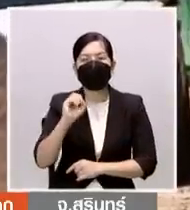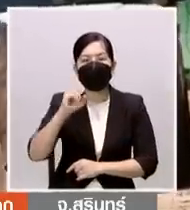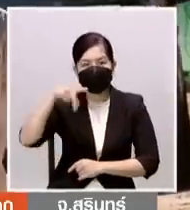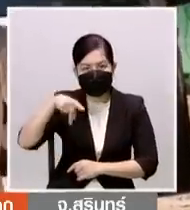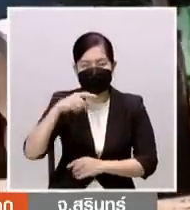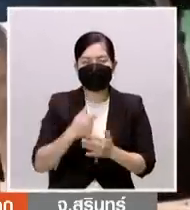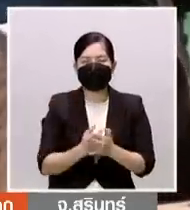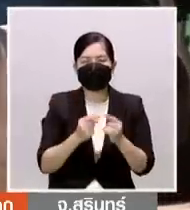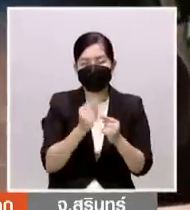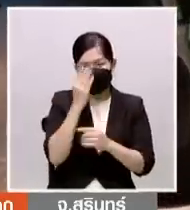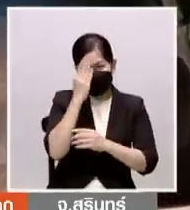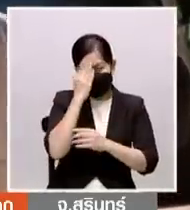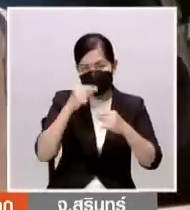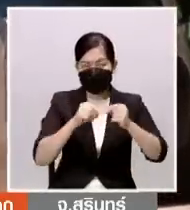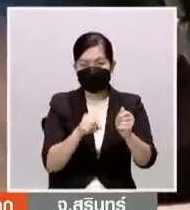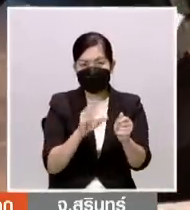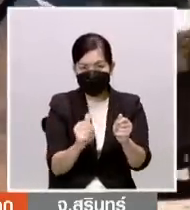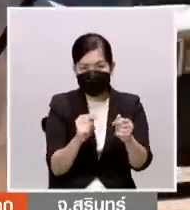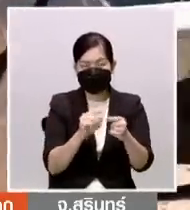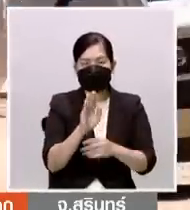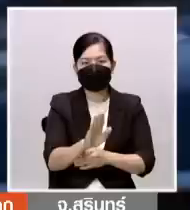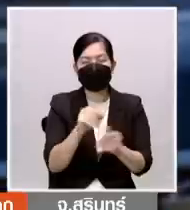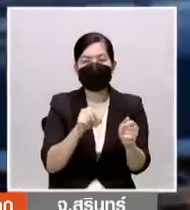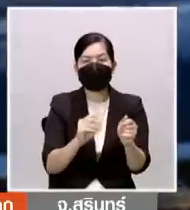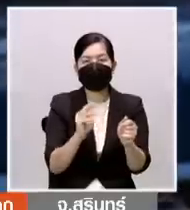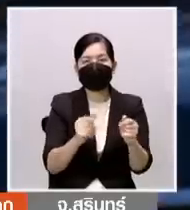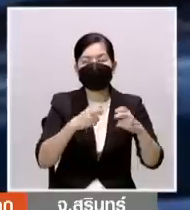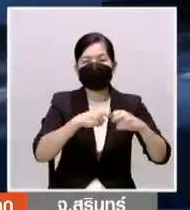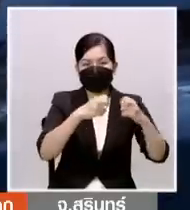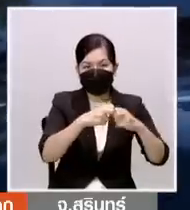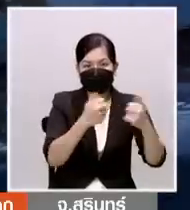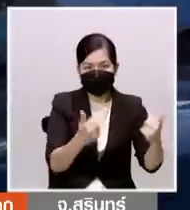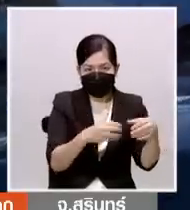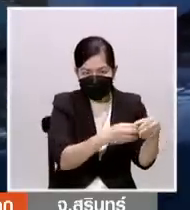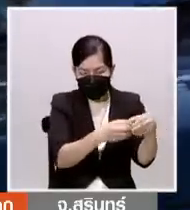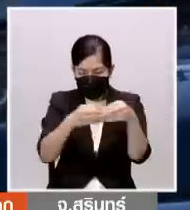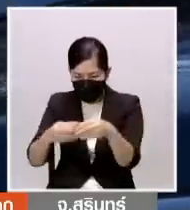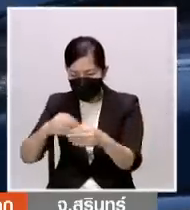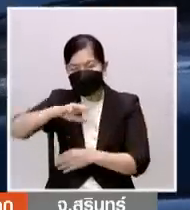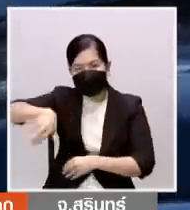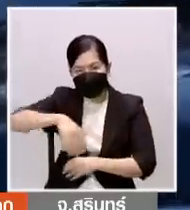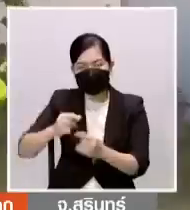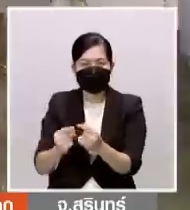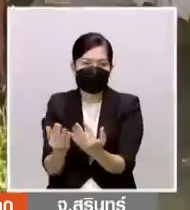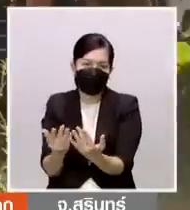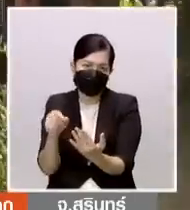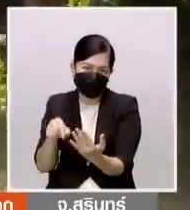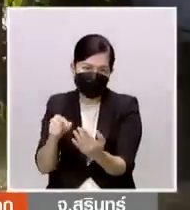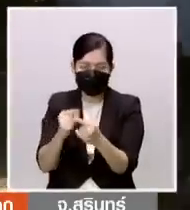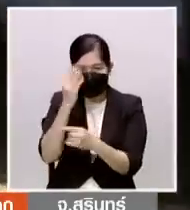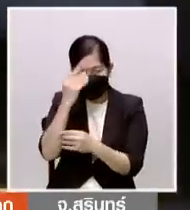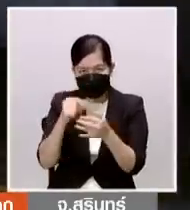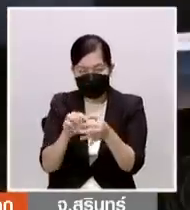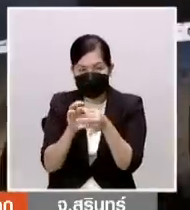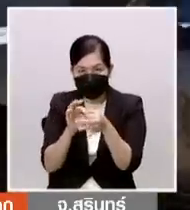ร์เจ้าหน้าที่ต้องนำแรงงานทั้งหมดเนี่ยไปรวมไว้ก่อนเลยที่สำนักงานตรวจคนเข้าเมืองกับเชิงเพราะเกรงว่าเดี๋ยวจะมีแรงงานเนี่ยนำเชื้อมาแพร่ก